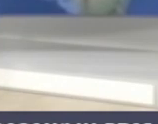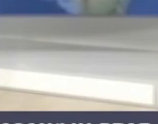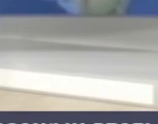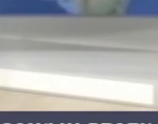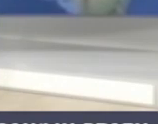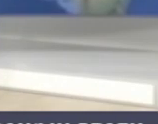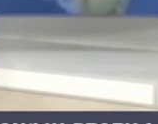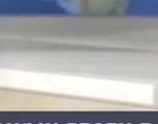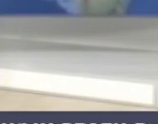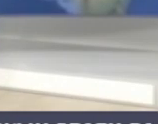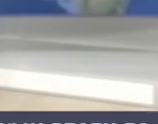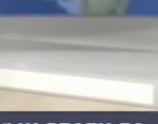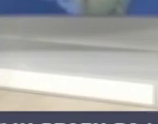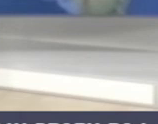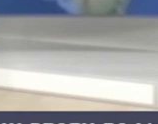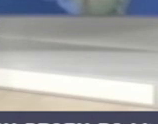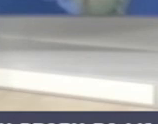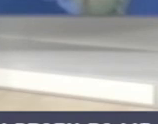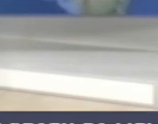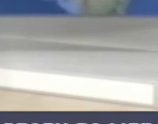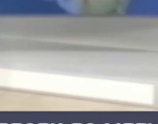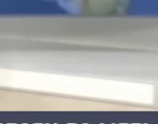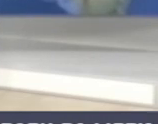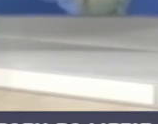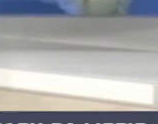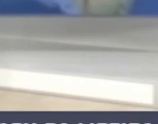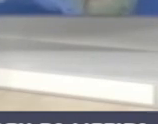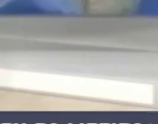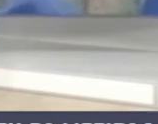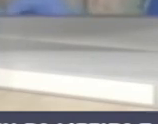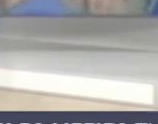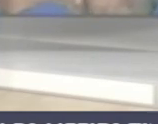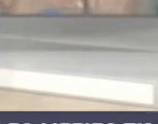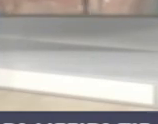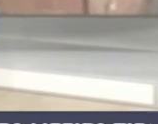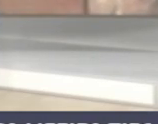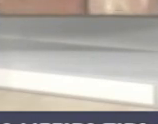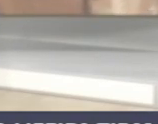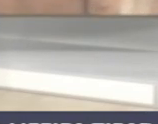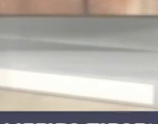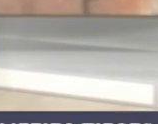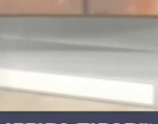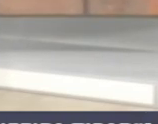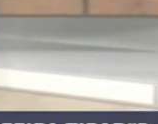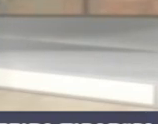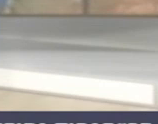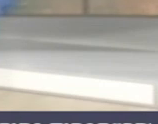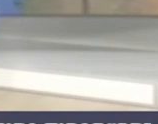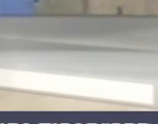maluk sirai di dema previsan no tempo bai disong abang ini yang nebe ami foing oferese bai tebot sira hoto. Ia nesan bai baing dadus nebe fosai bai tebot